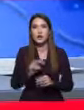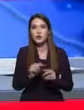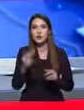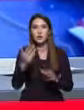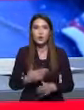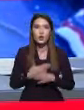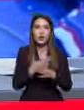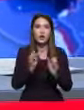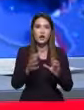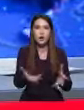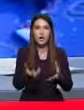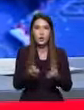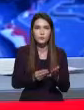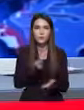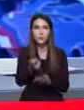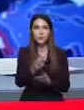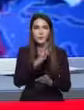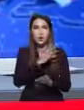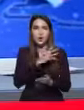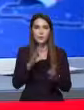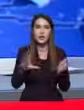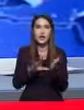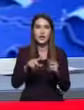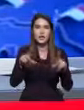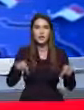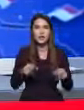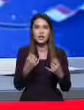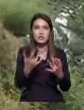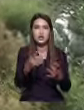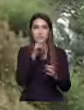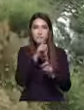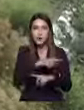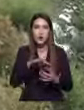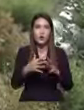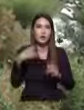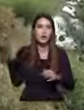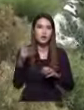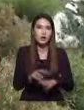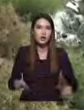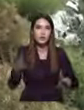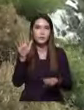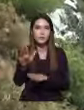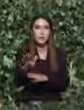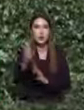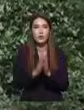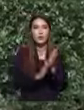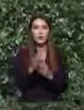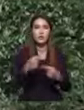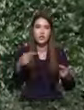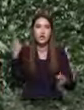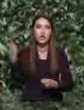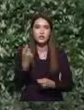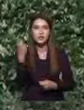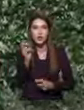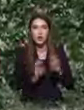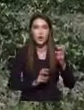алуға өтінім берген кезде егіс алқаптарының электрондық картасы талап етілмейді. Ауыл шаруашылығы министрінің бұйрығымен өсімдік шаруашылығы өнімінің өнімділігі